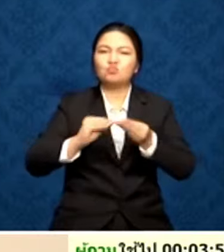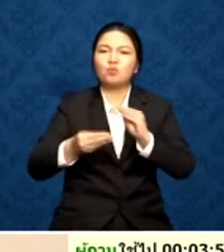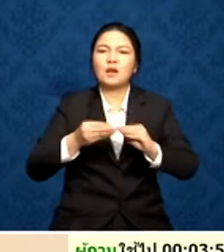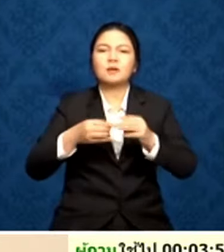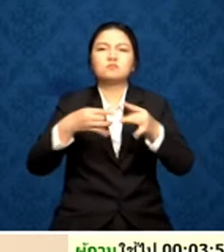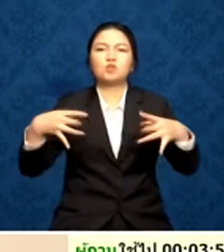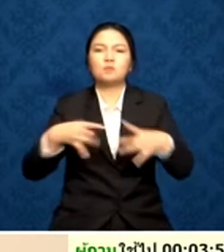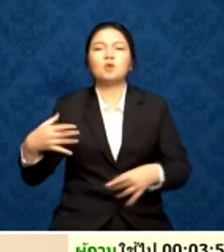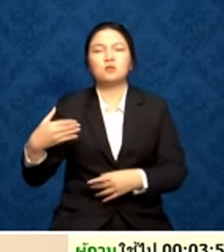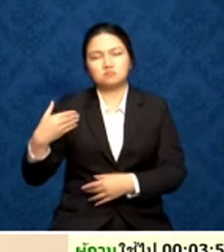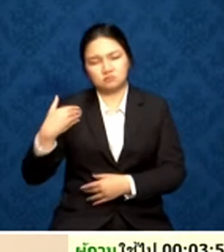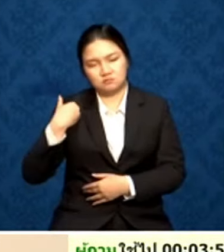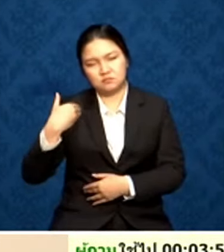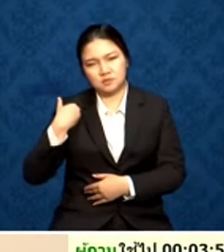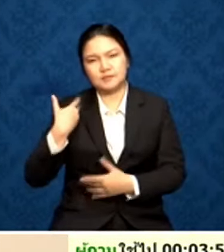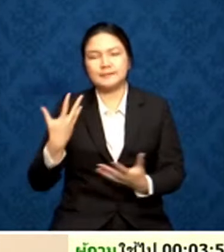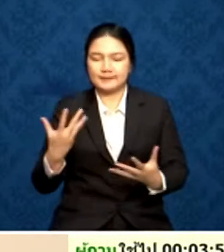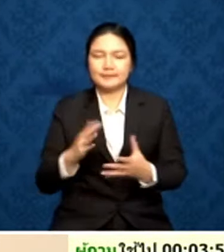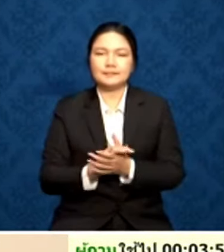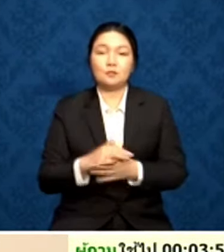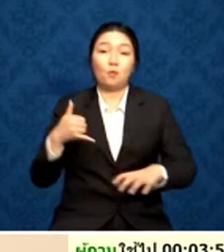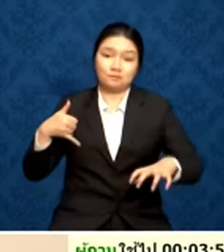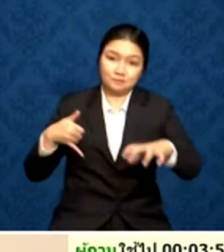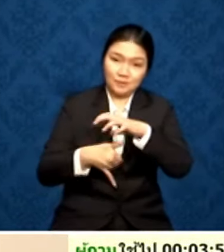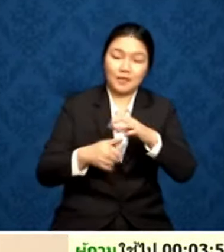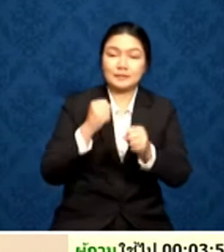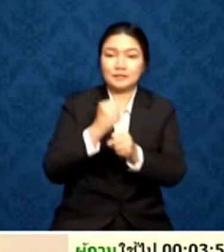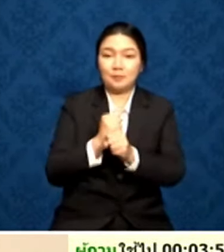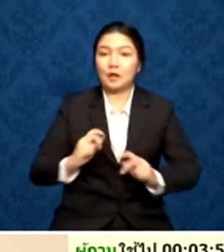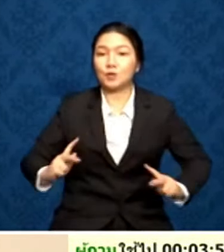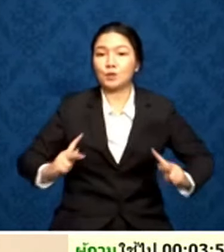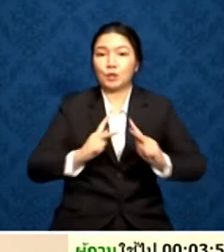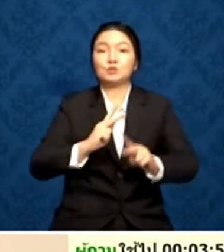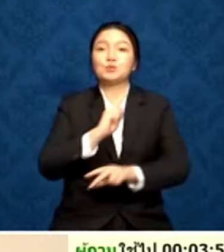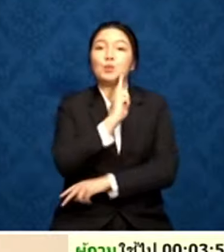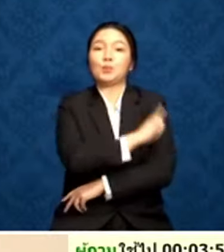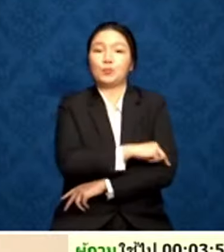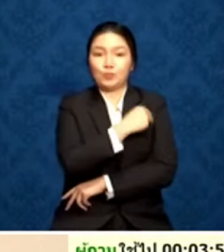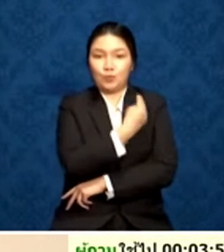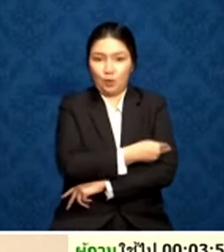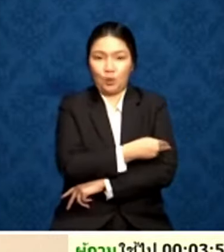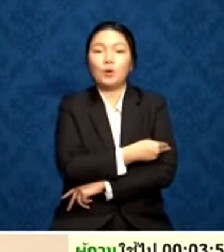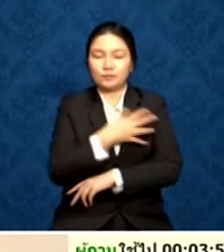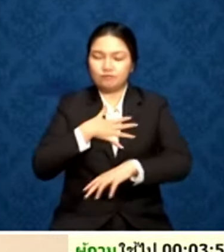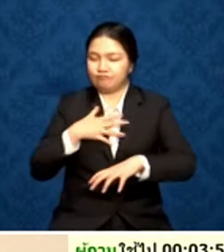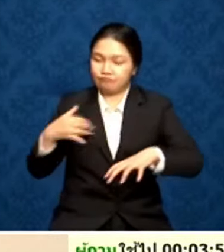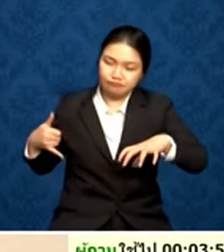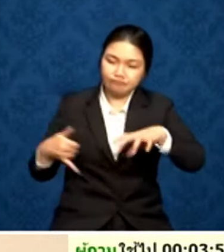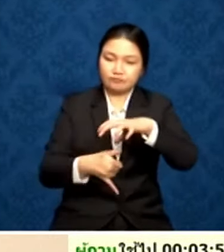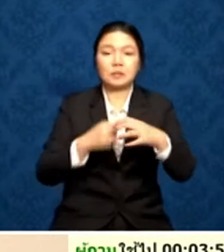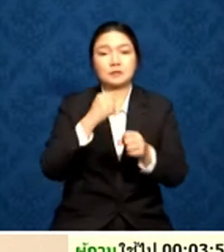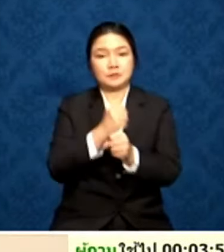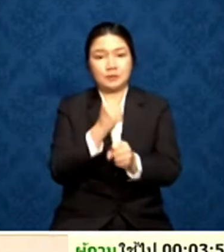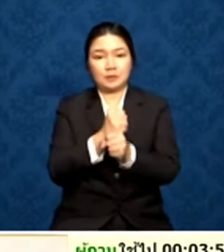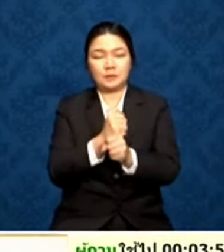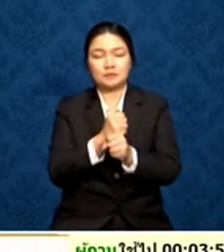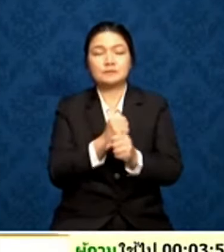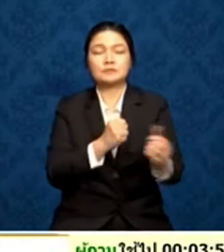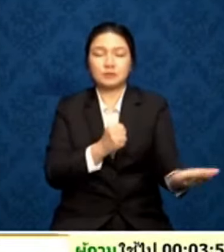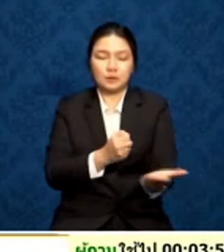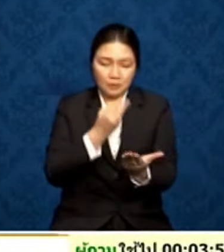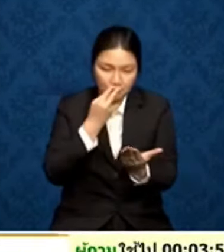กันผมเข้ามาทำงานในกระทรวงสาธารณสุขผมเรียนว่าผมไ